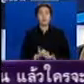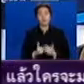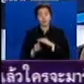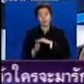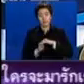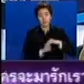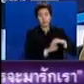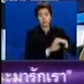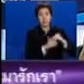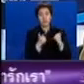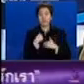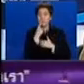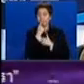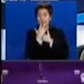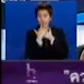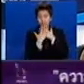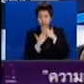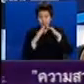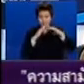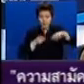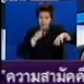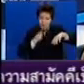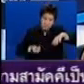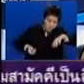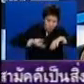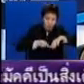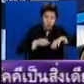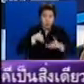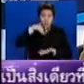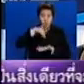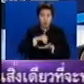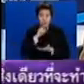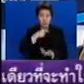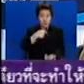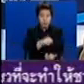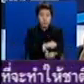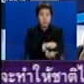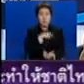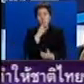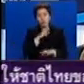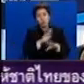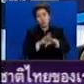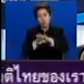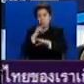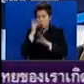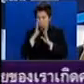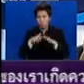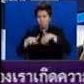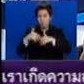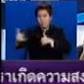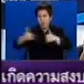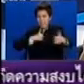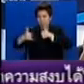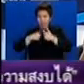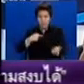แต่อีกมุมนึงของการเทเลือดของกลุ่มผู้ชุมนุมครั้งนี้นะคะทำให้ผู้อำนวยการศูนย์บริการโลหิตแห่งชาติได้ออกมาระบุว่าประชาชนได้หันมาบริจา